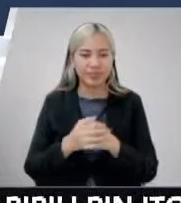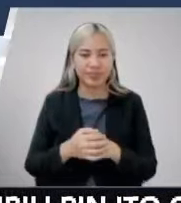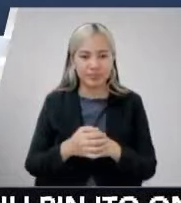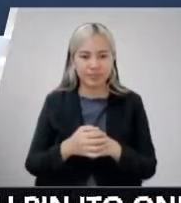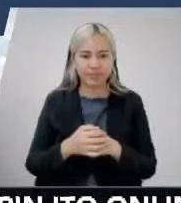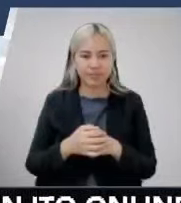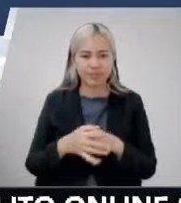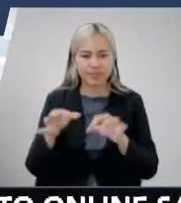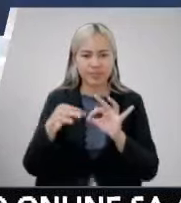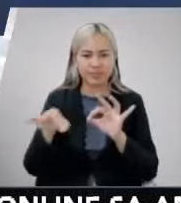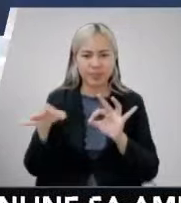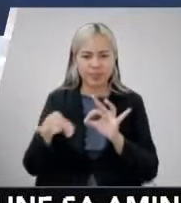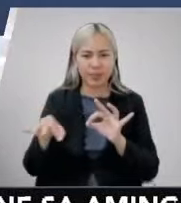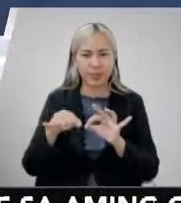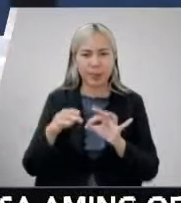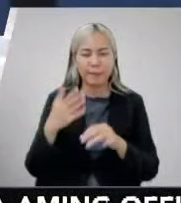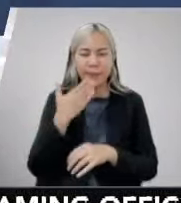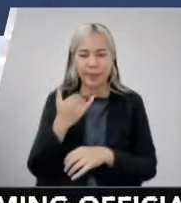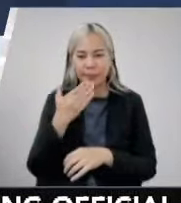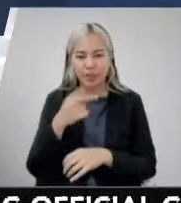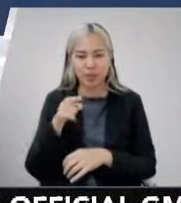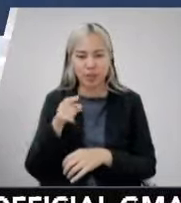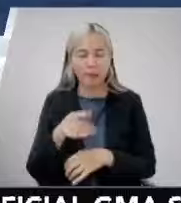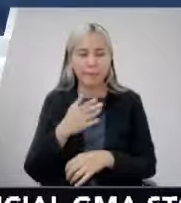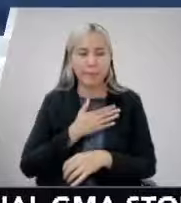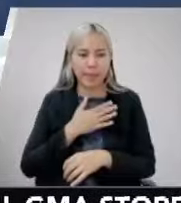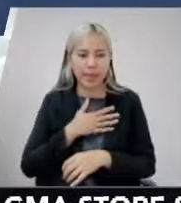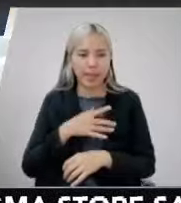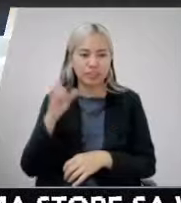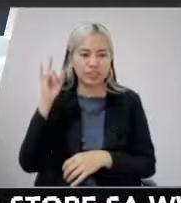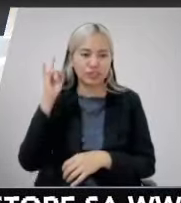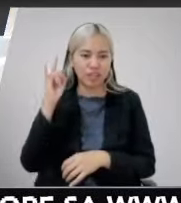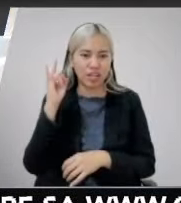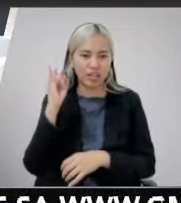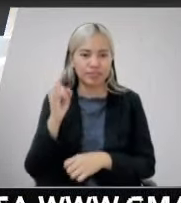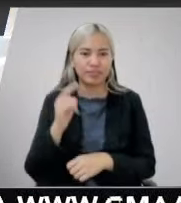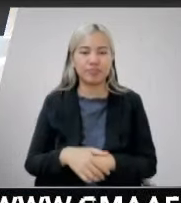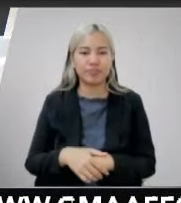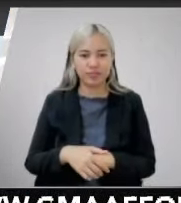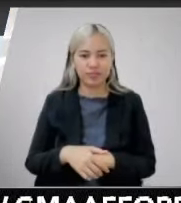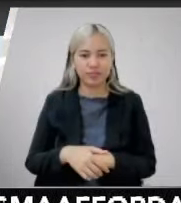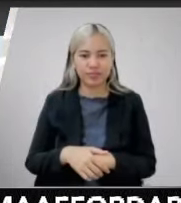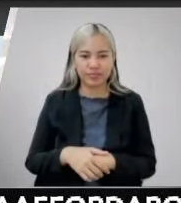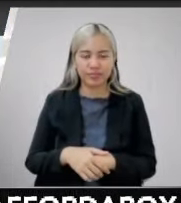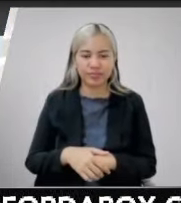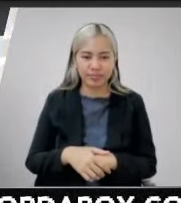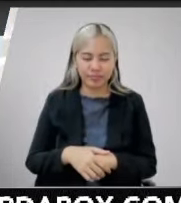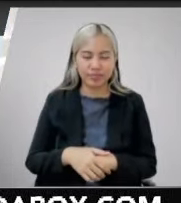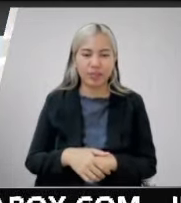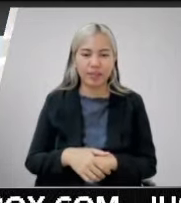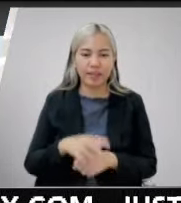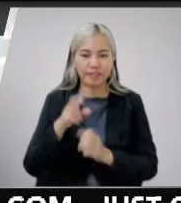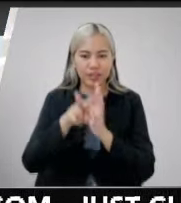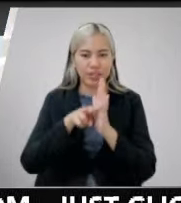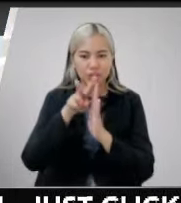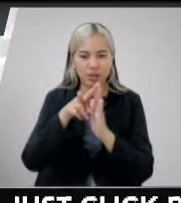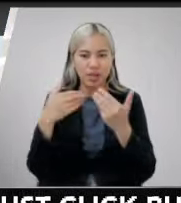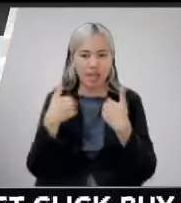Baby, You Are My Rockstar. With matching rock-on sticker caption pa yan ha, ang video meron ng mahigit